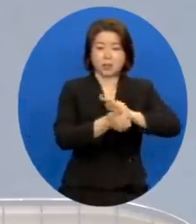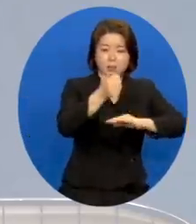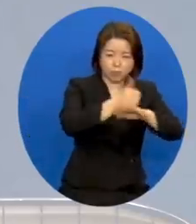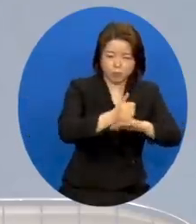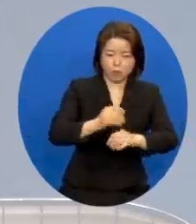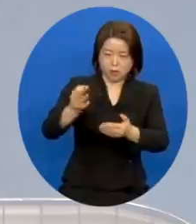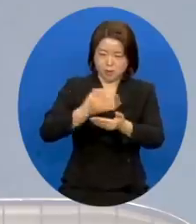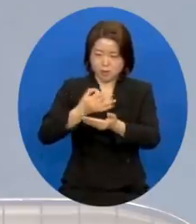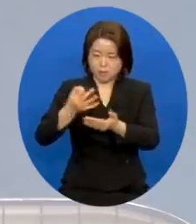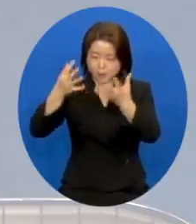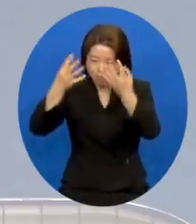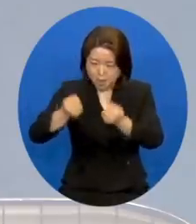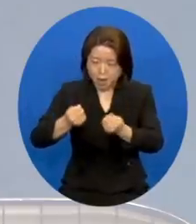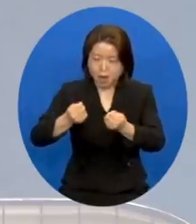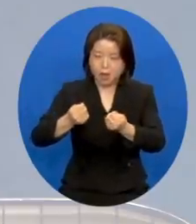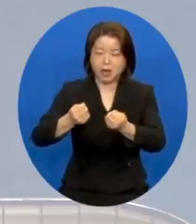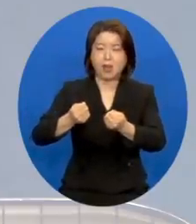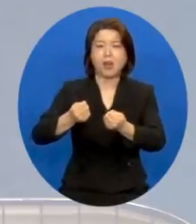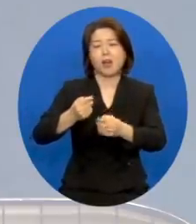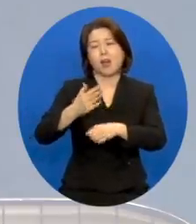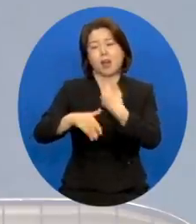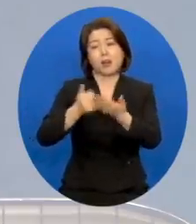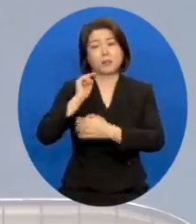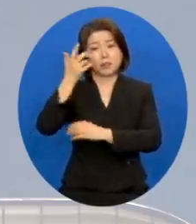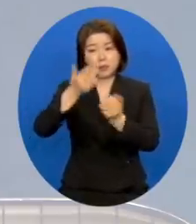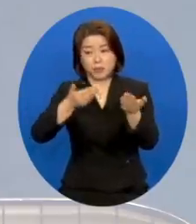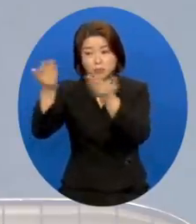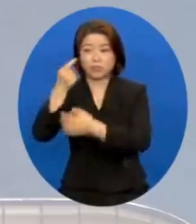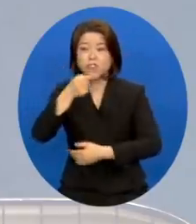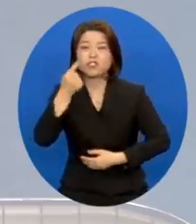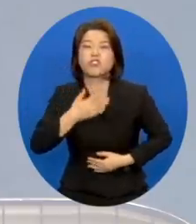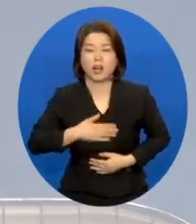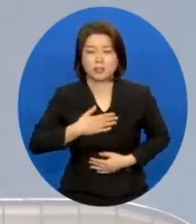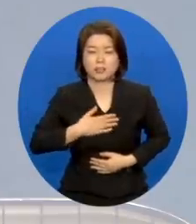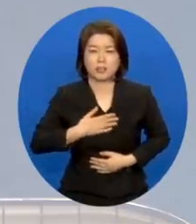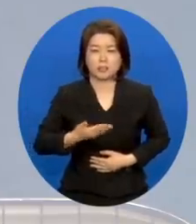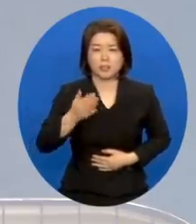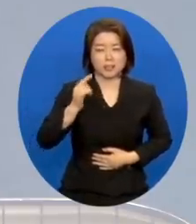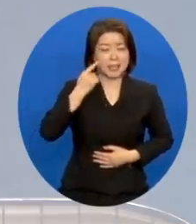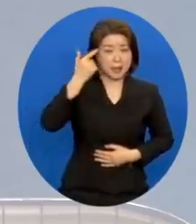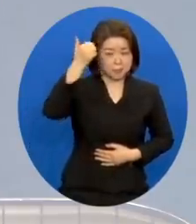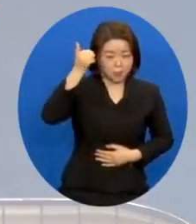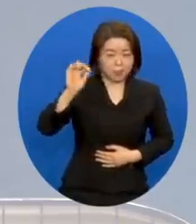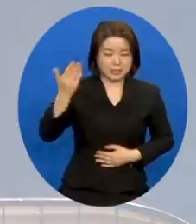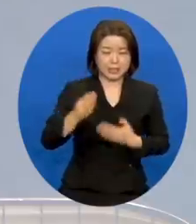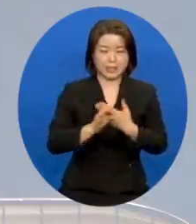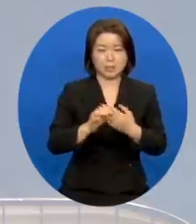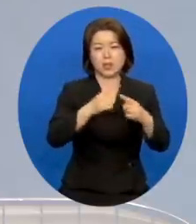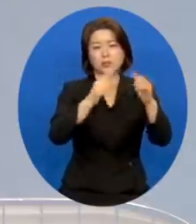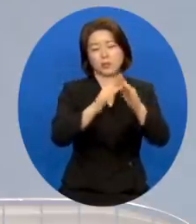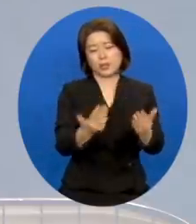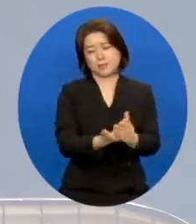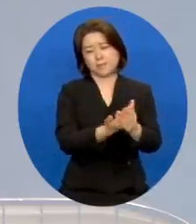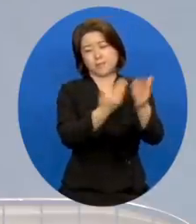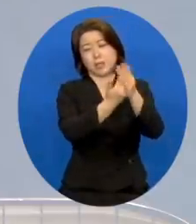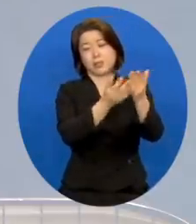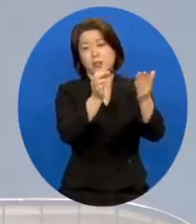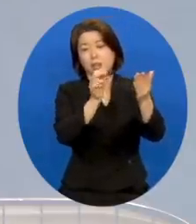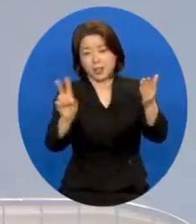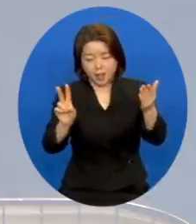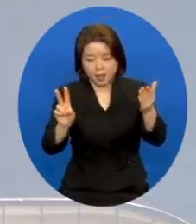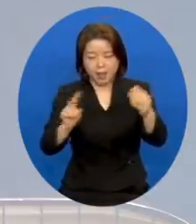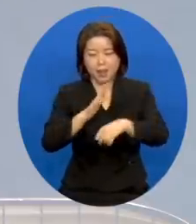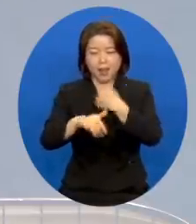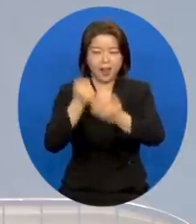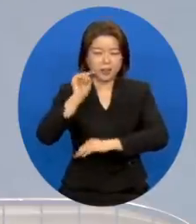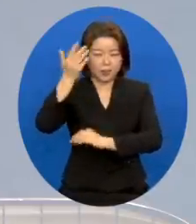하나님께 영광 돌리는 건 줄 알았어요 목사가 되고 나면 교회가 성장해야 하나님께 영광 돌리는 건